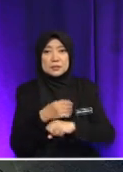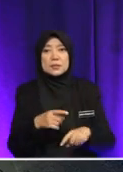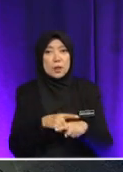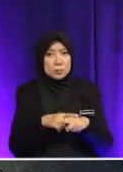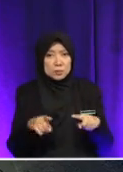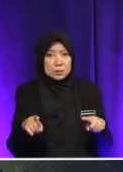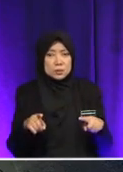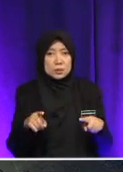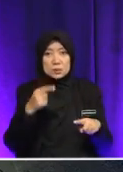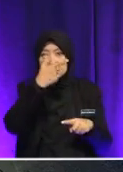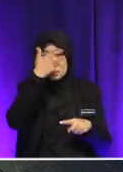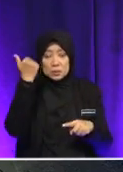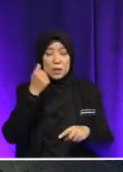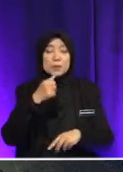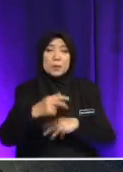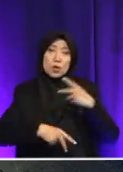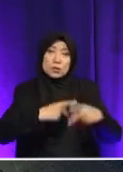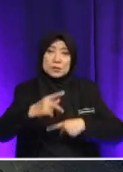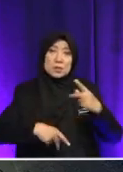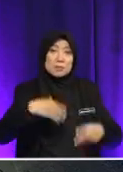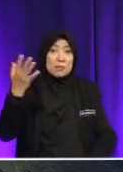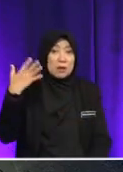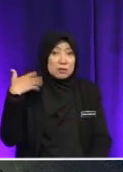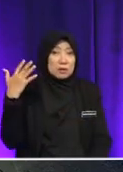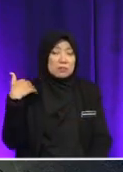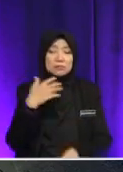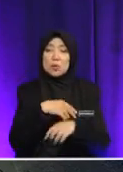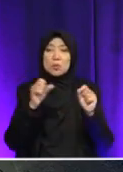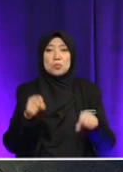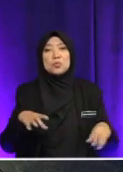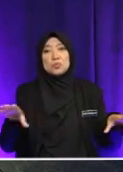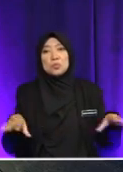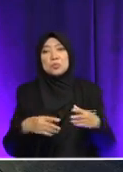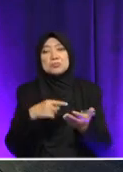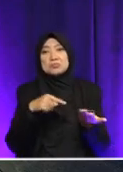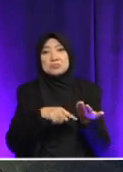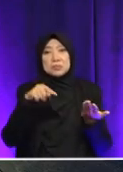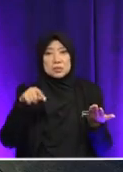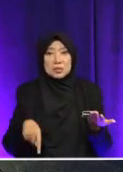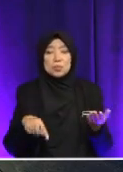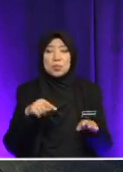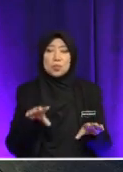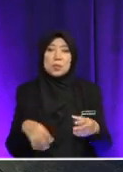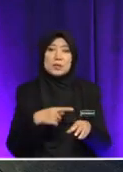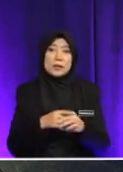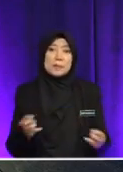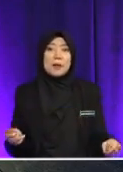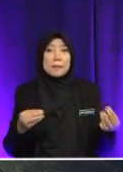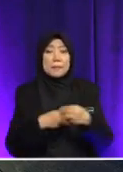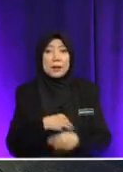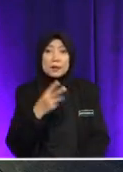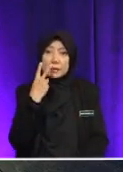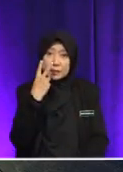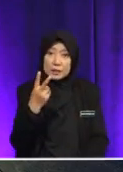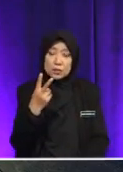ya ini adalah proses pemanasan kita tak boleh buat di studio kita buat dimak Oke jum